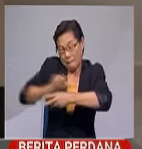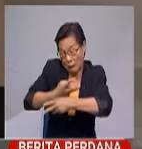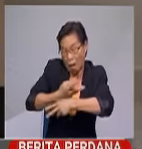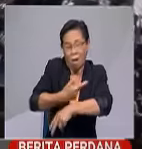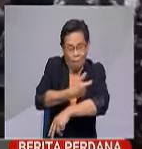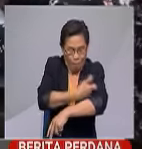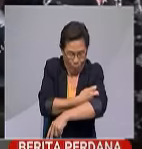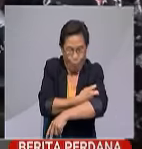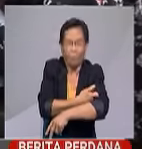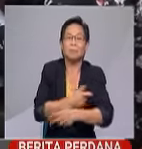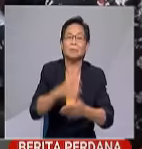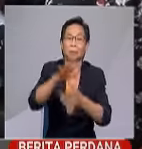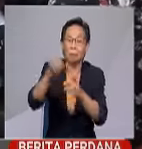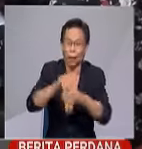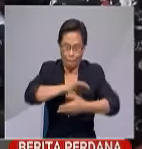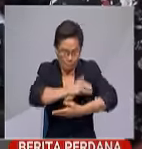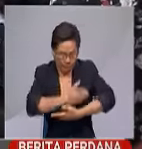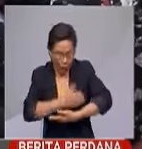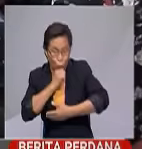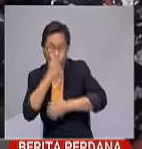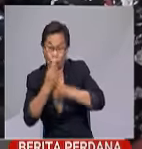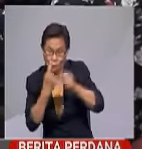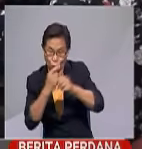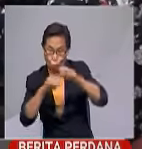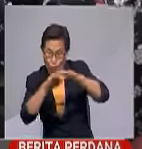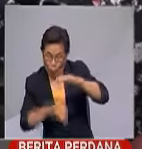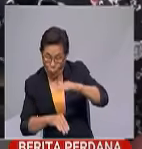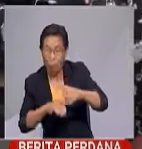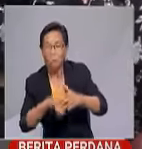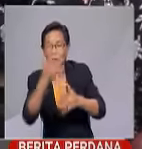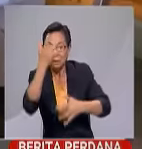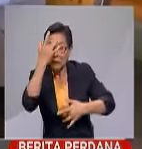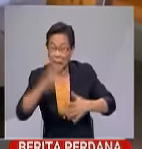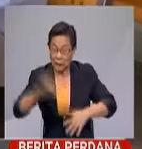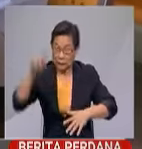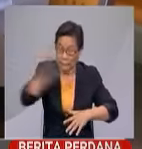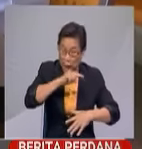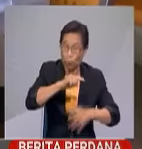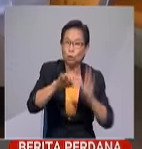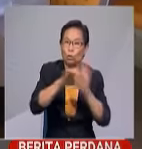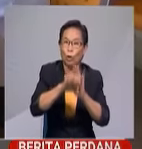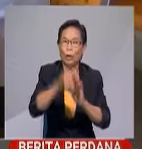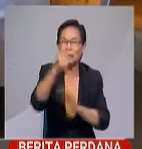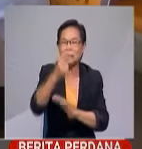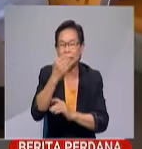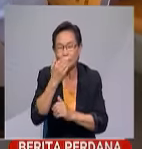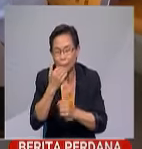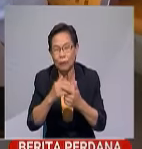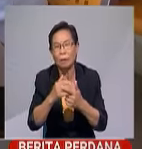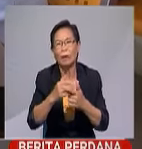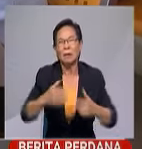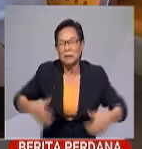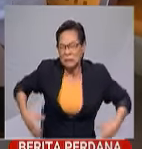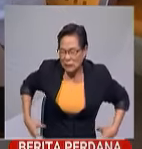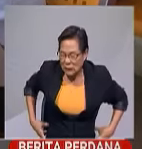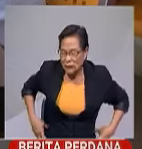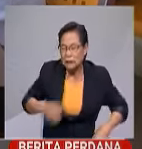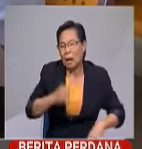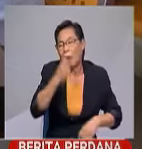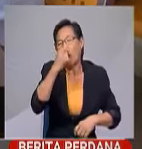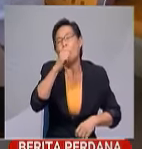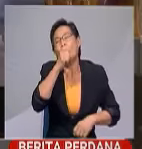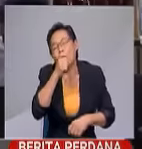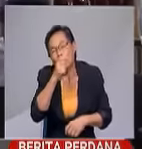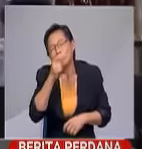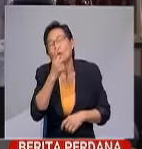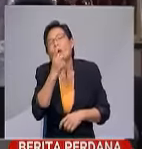itu. Ini termasuk bayi berusia 1 tahun ke bawah, pesakit kronik seperti kencing manis, buah pinggang dan asma